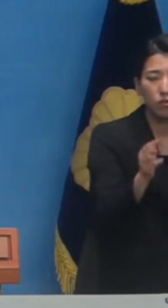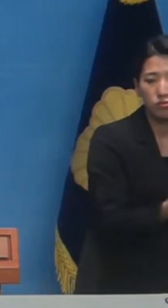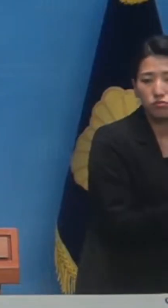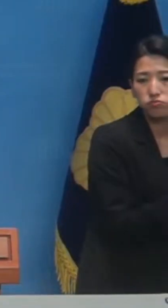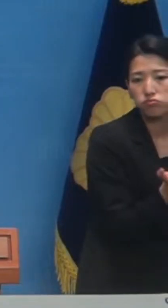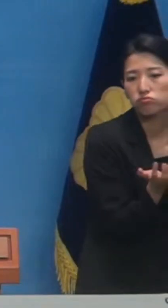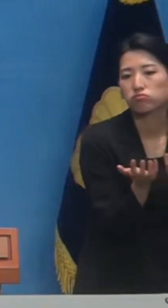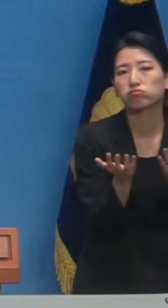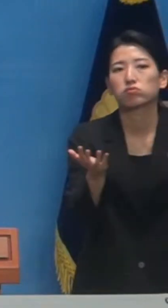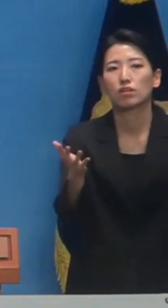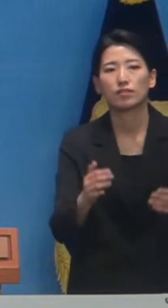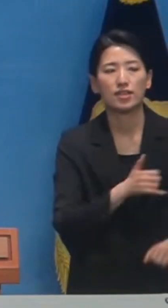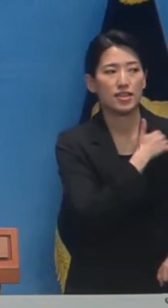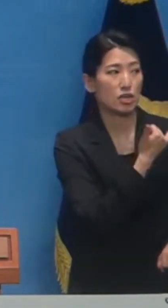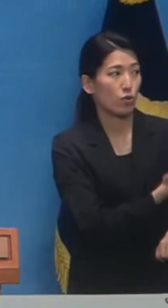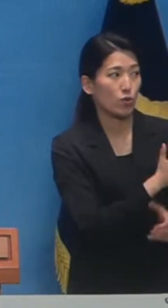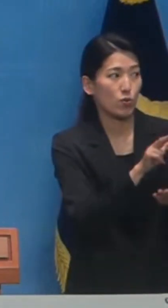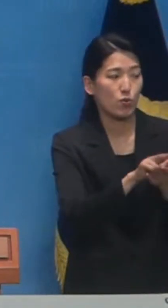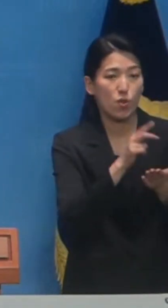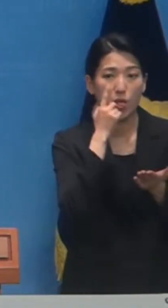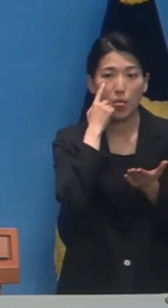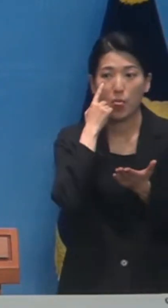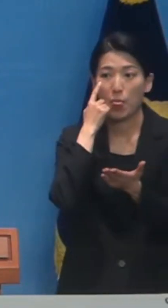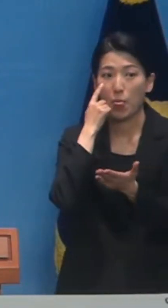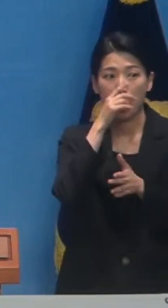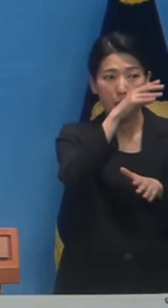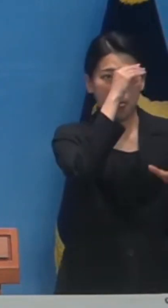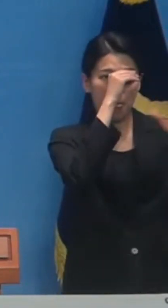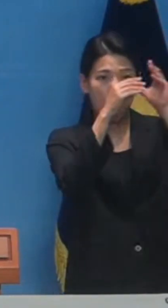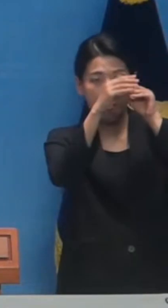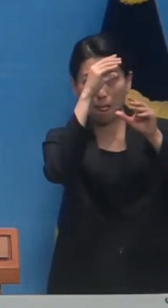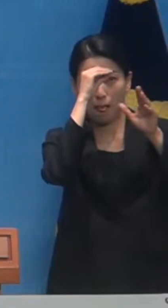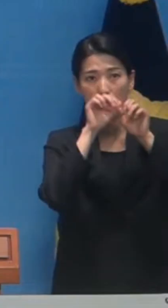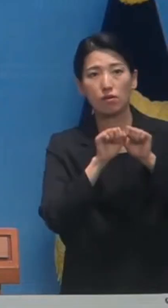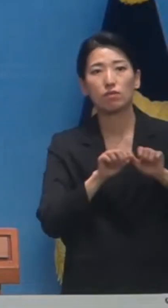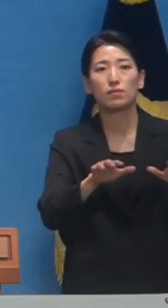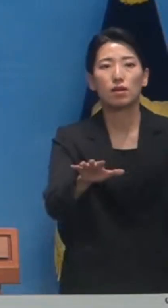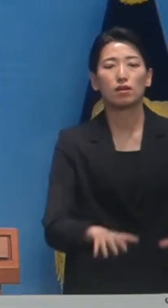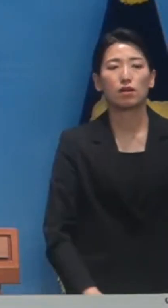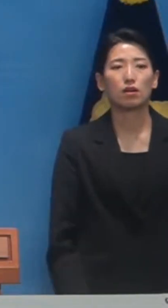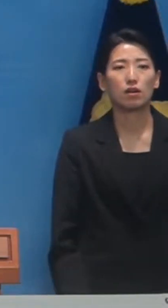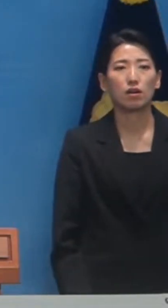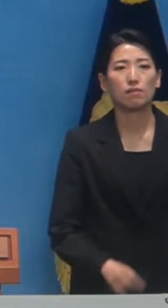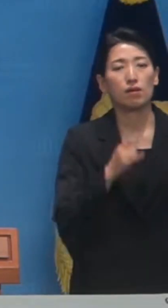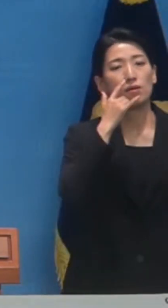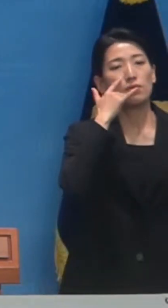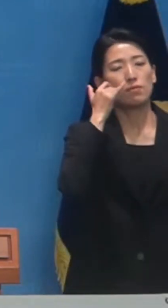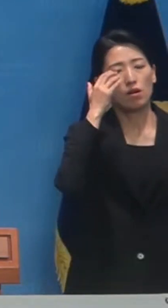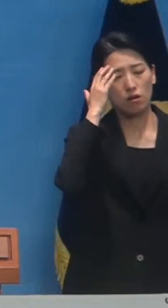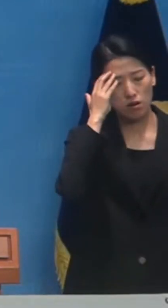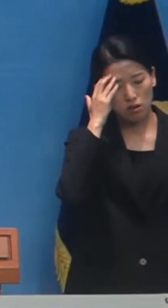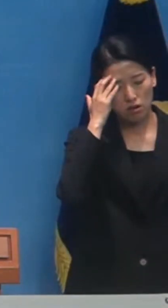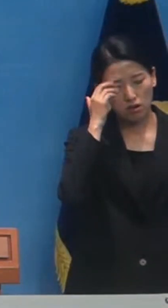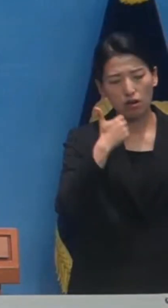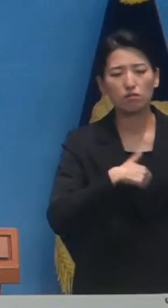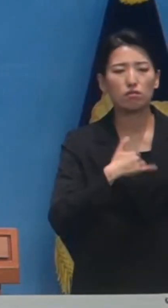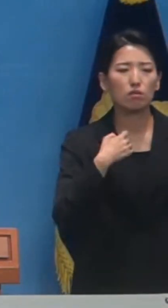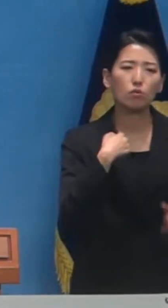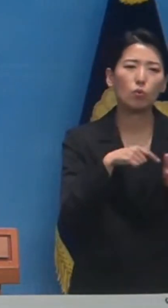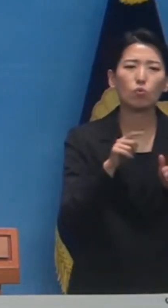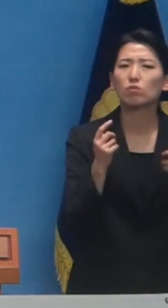차별금지법과 유사한 인권조례의 확산이 본격화되고 학부모들은 자녀 교육에서 완전히 배제된